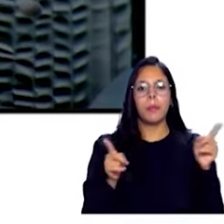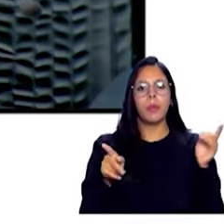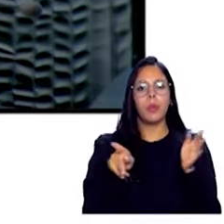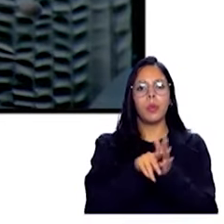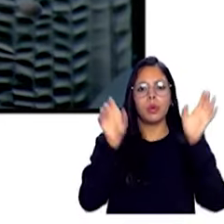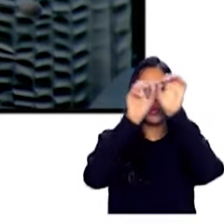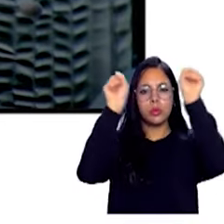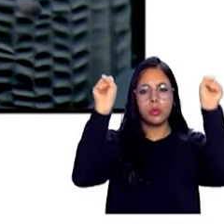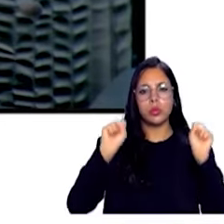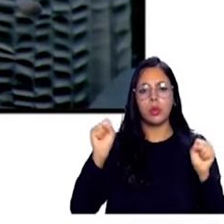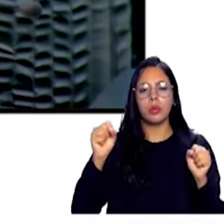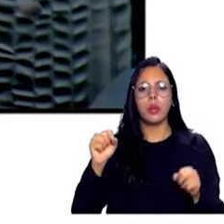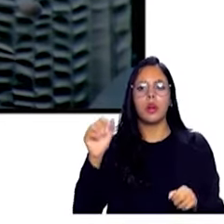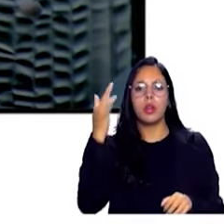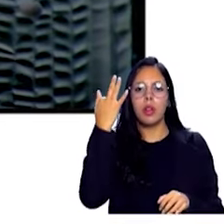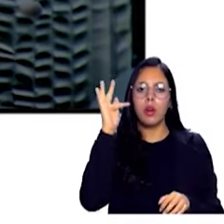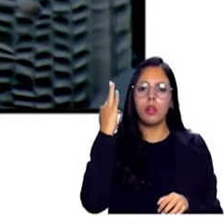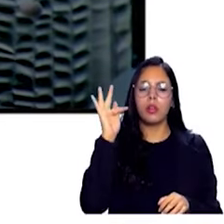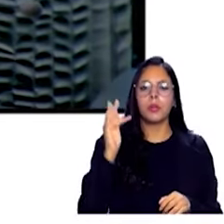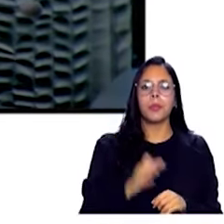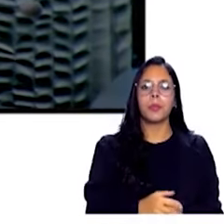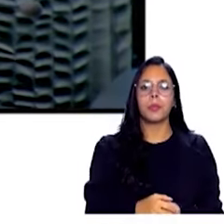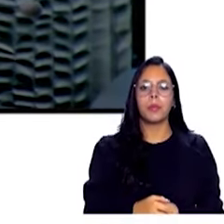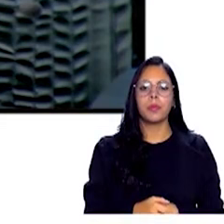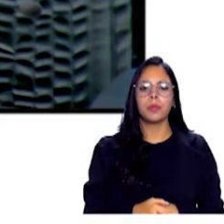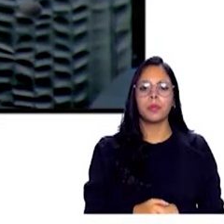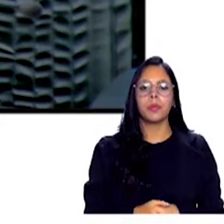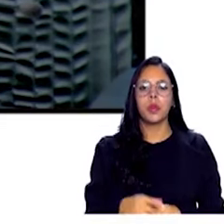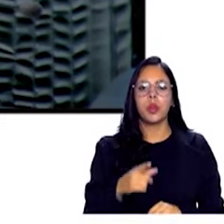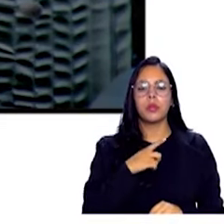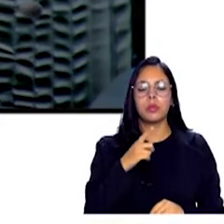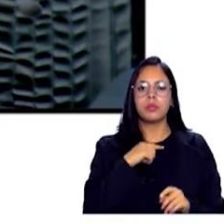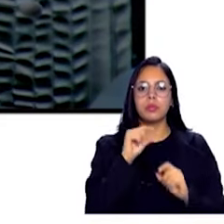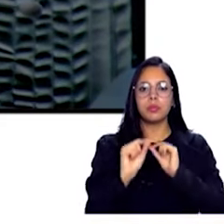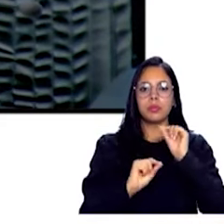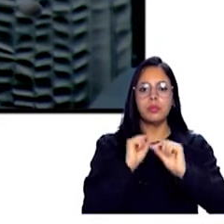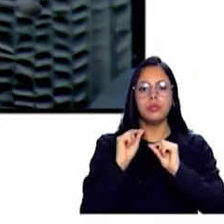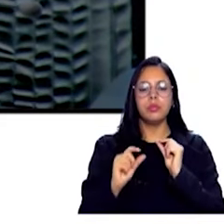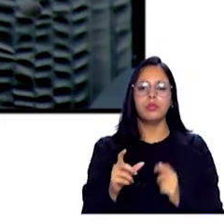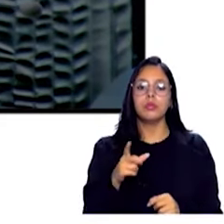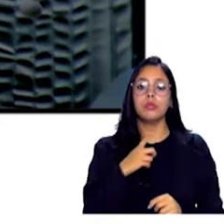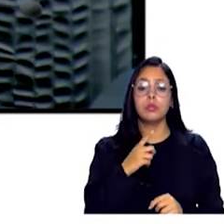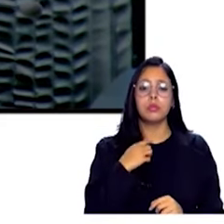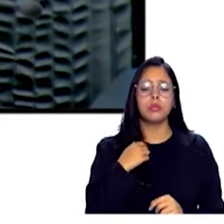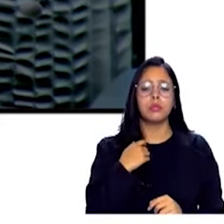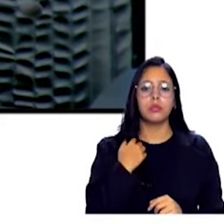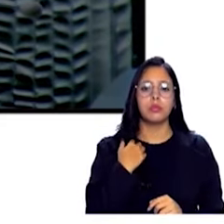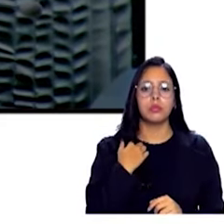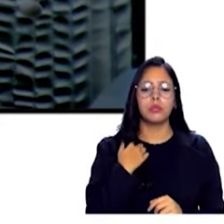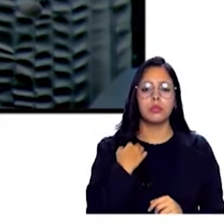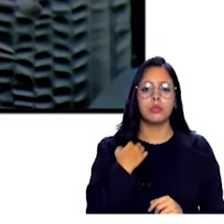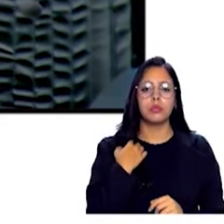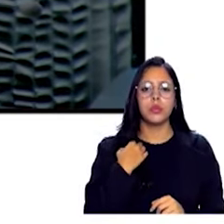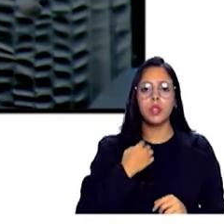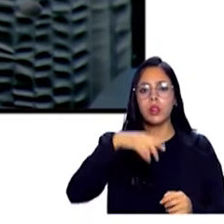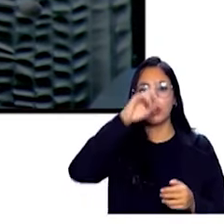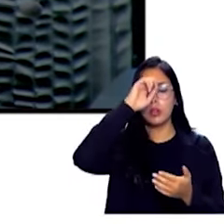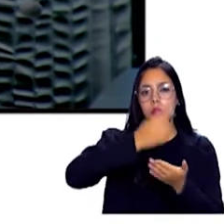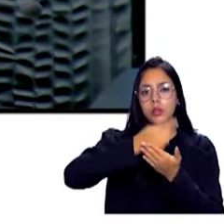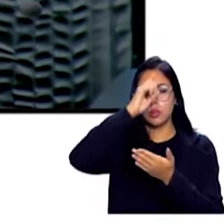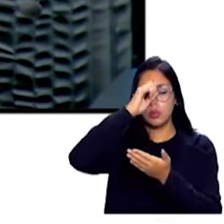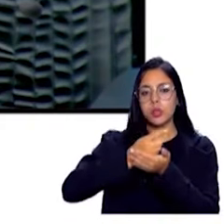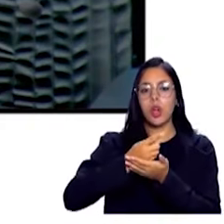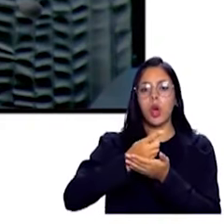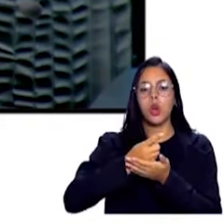une cour de cassation quand une cour d'appel se rebelle par rapport à une décision de la cour de cassation Il y a un